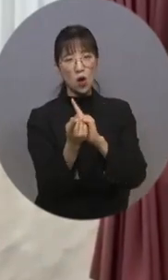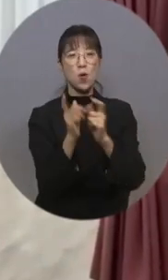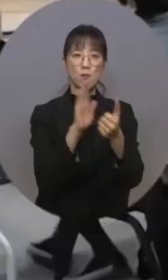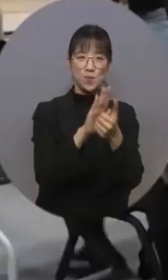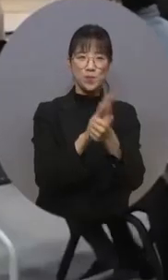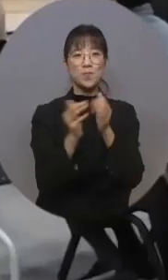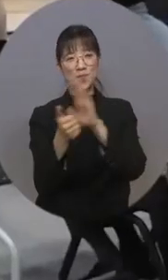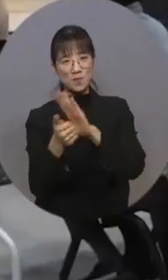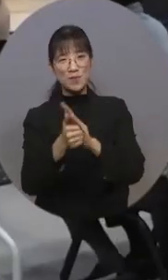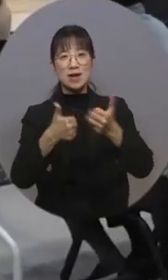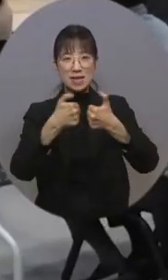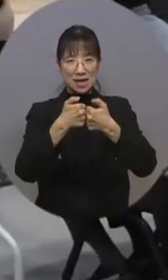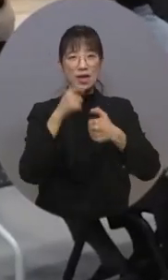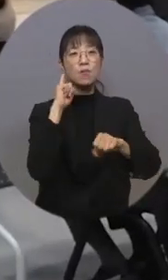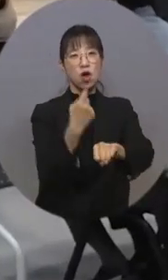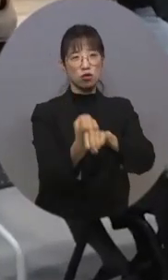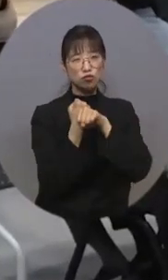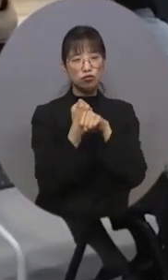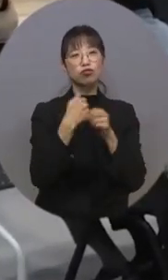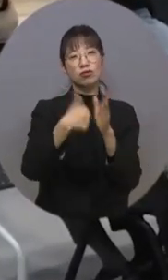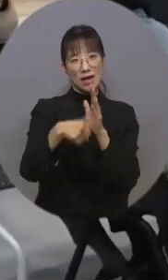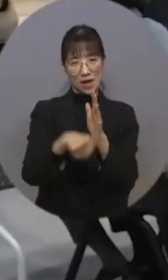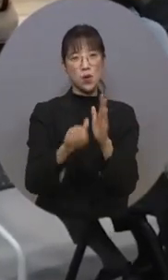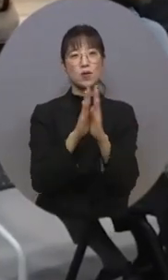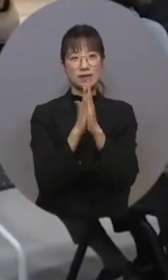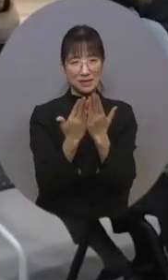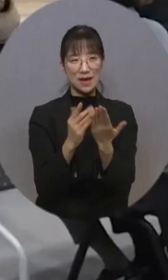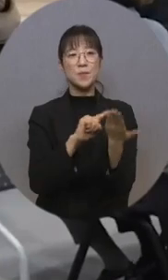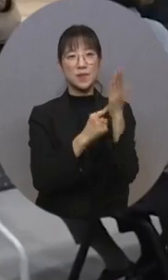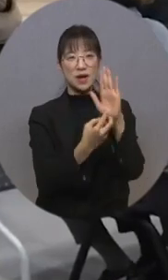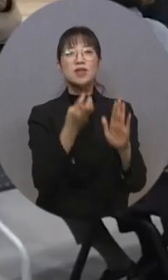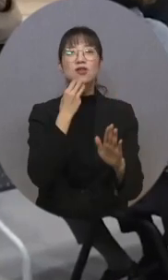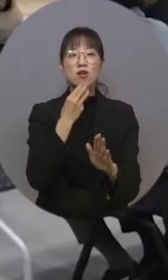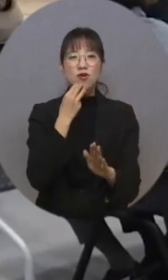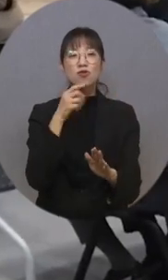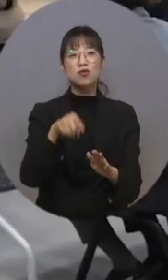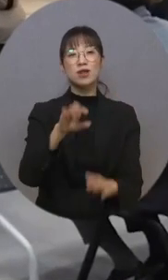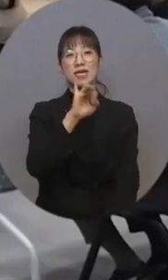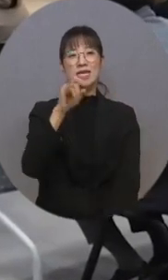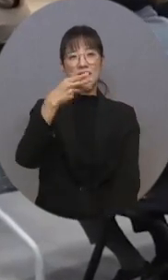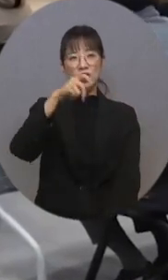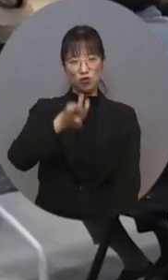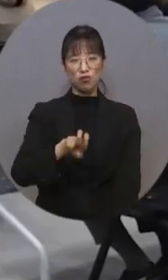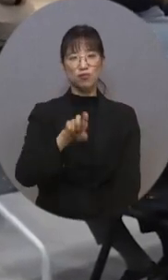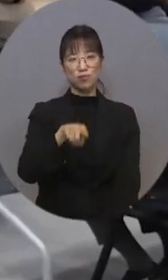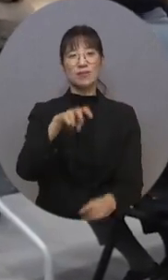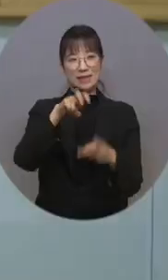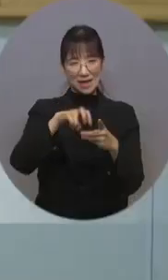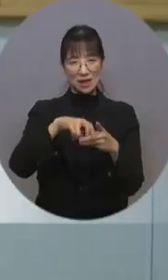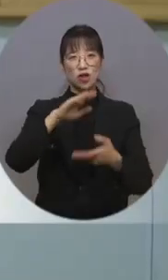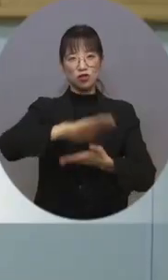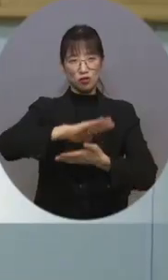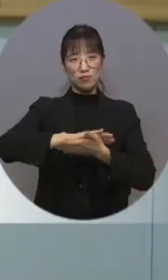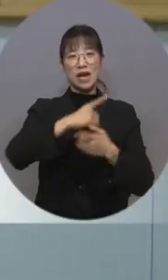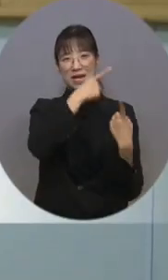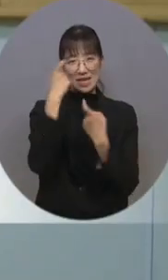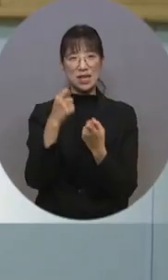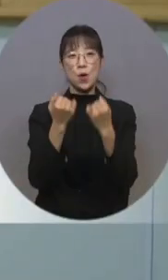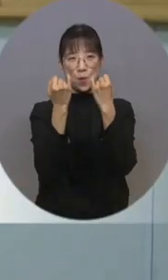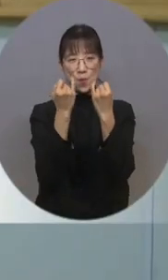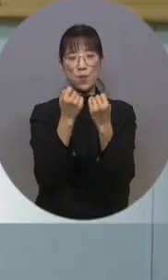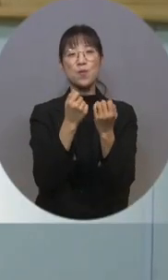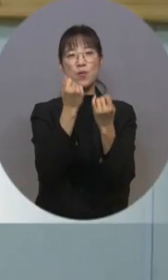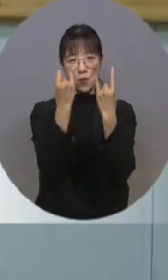과정을 담은 책자를 발간하고 지난달 29일 서울 이룸센터에서 출판 기념회를 열었습니다.